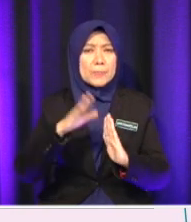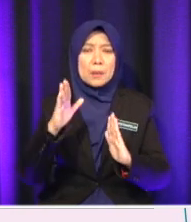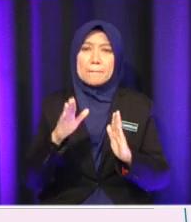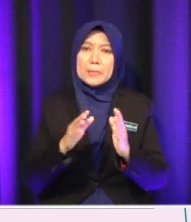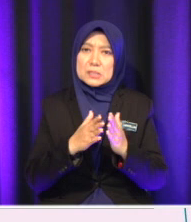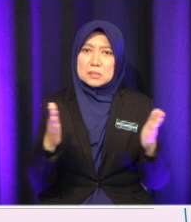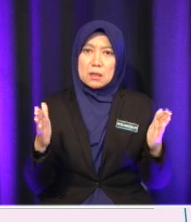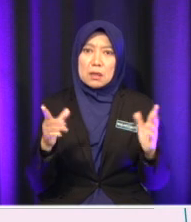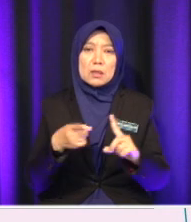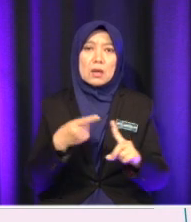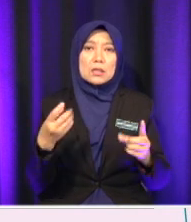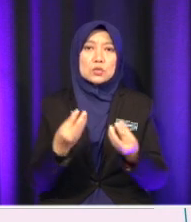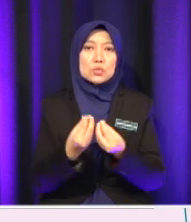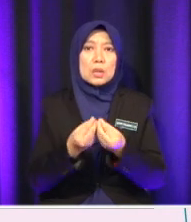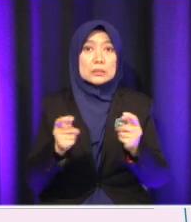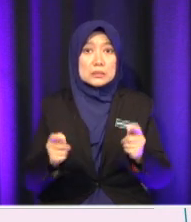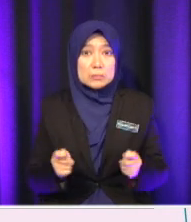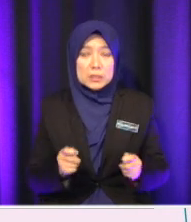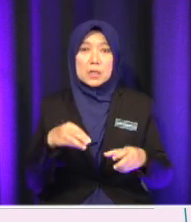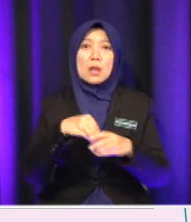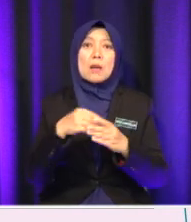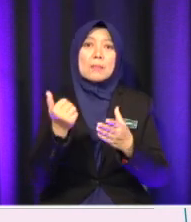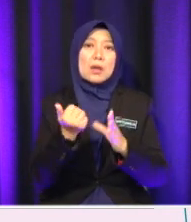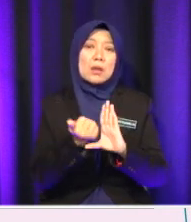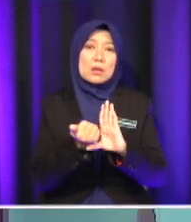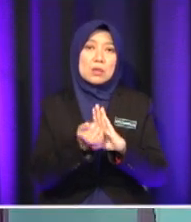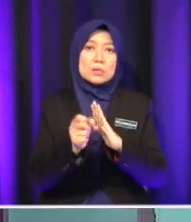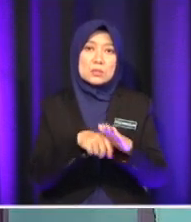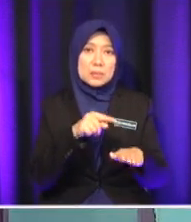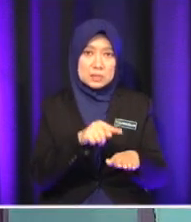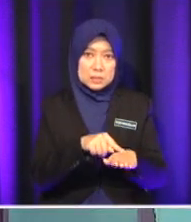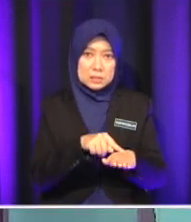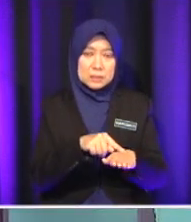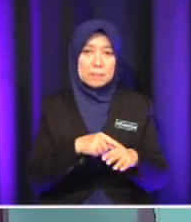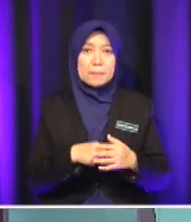penerimaan keuangan dalam account semester